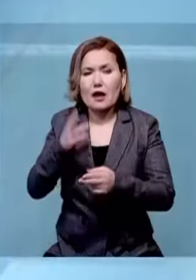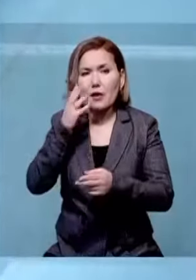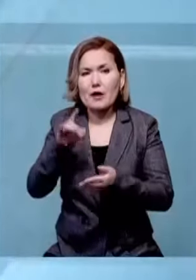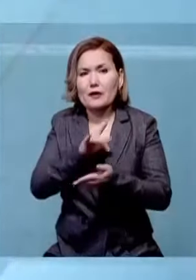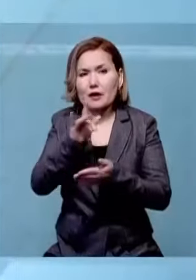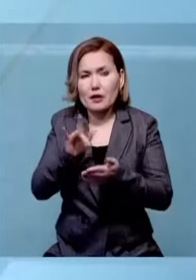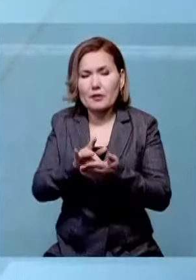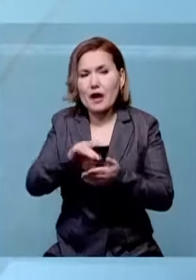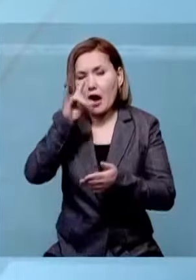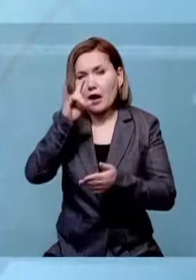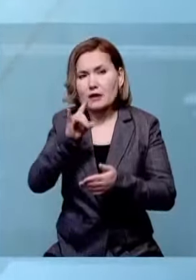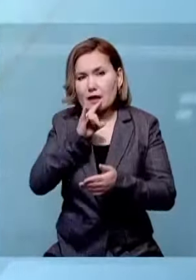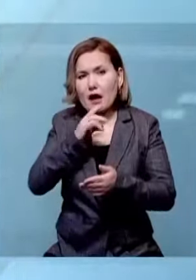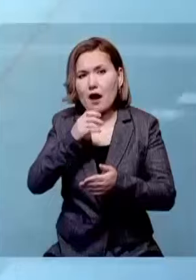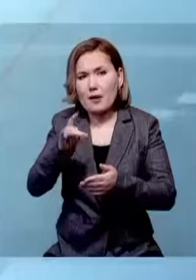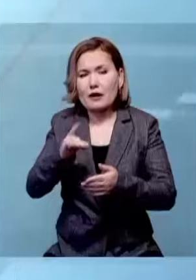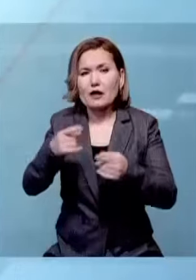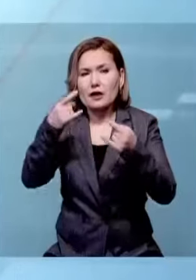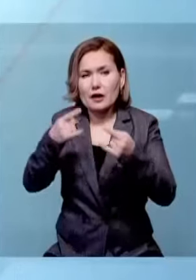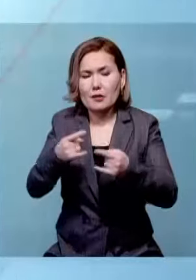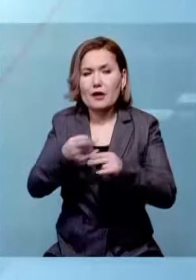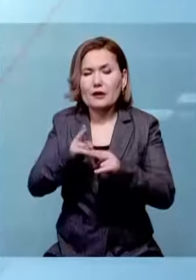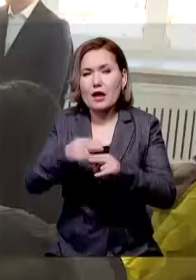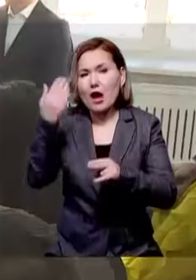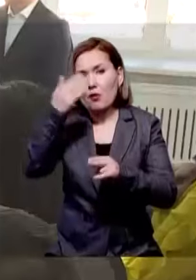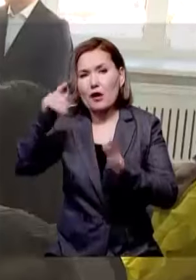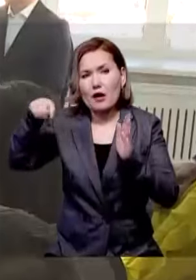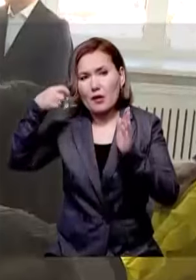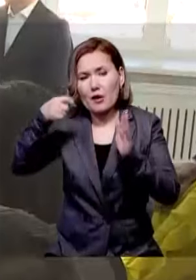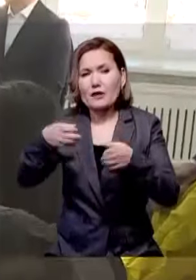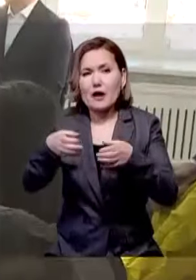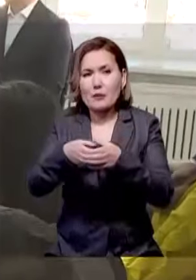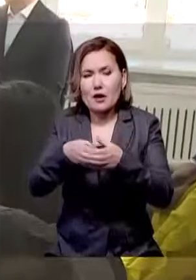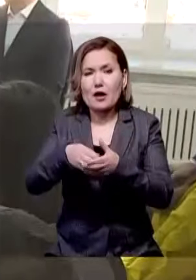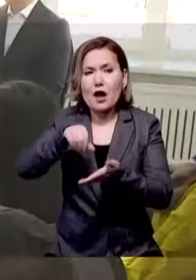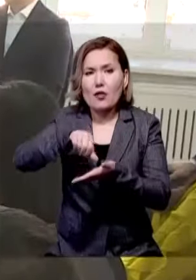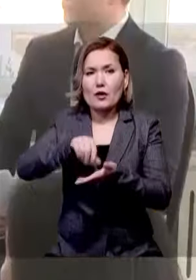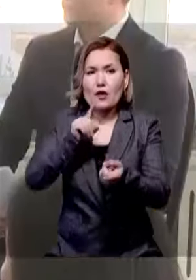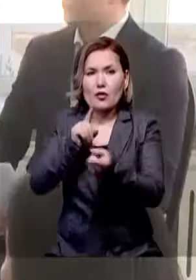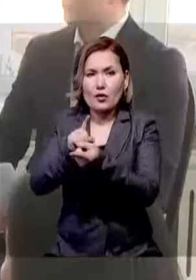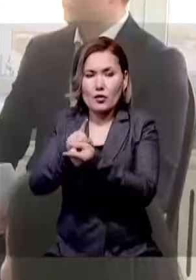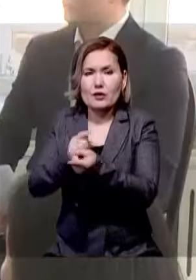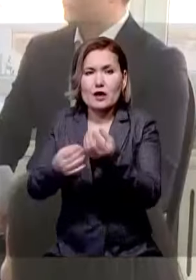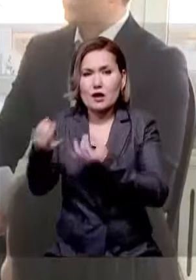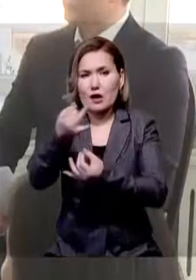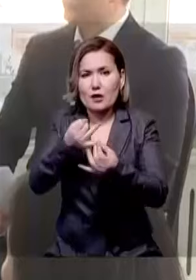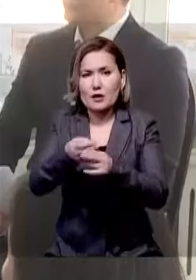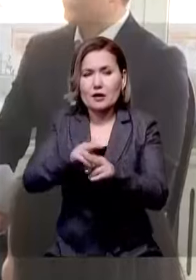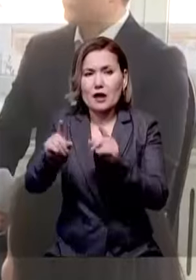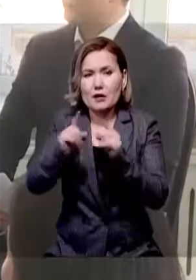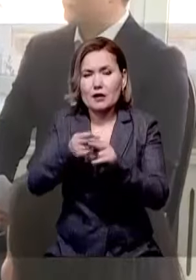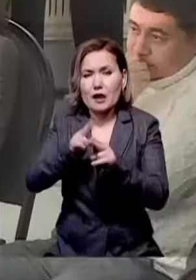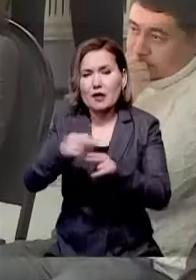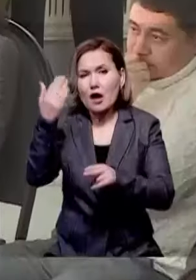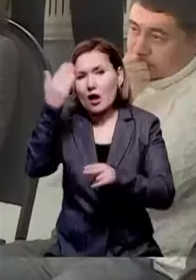бүгін Алматыда Қазақстан және Хабар телеарналарына телехикая түсіретін продакшн компаниялардың өкілдерімен кездесуінде айтты.